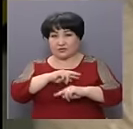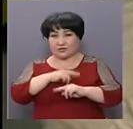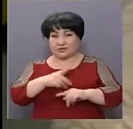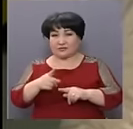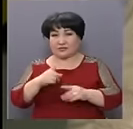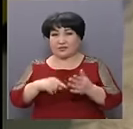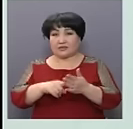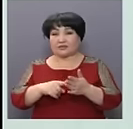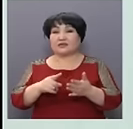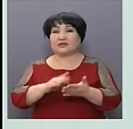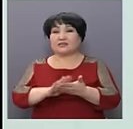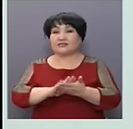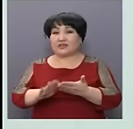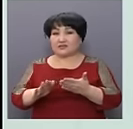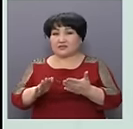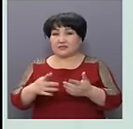жұмыстар іс-шаралар басталды.